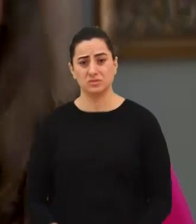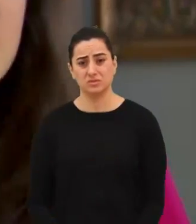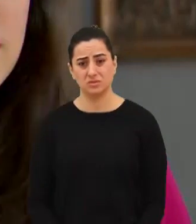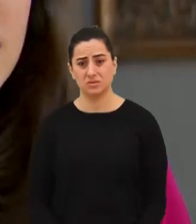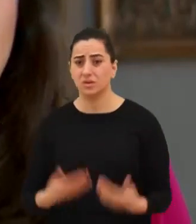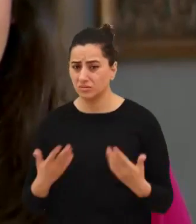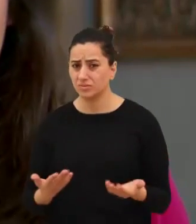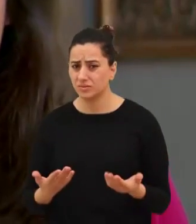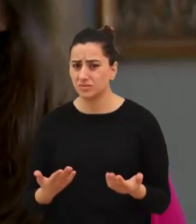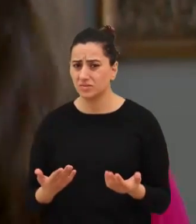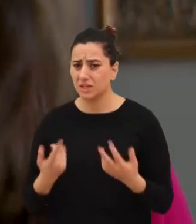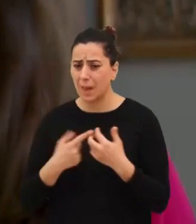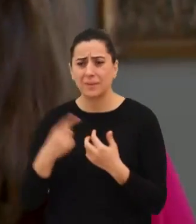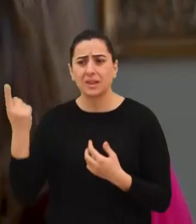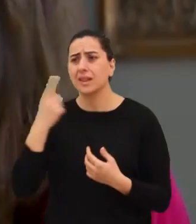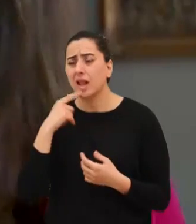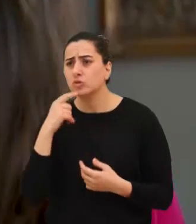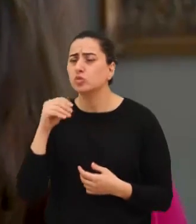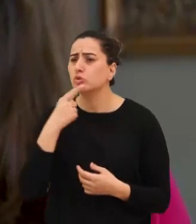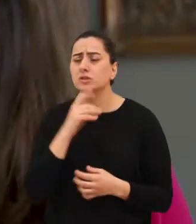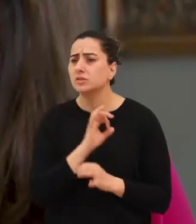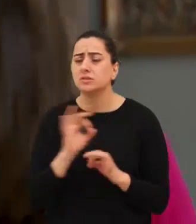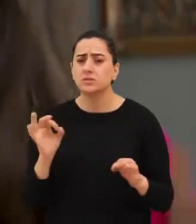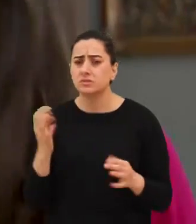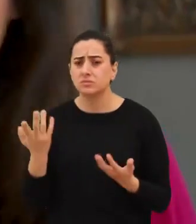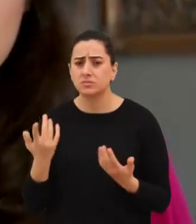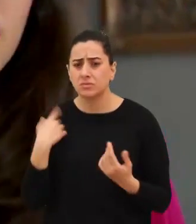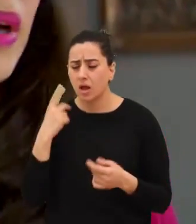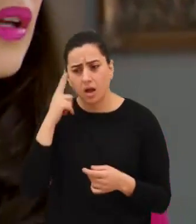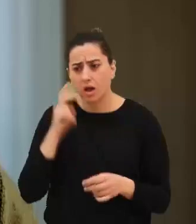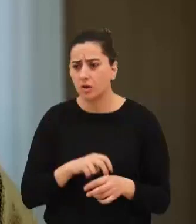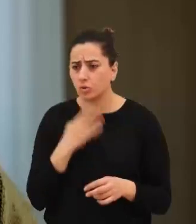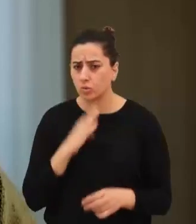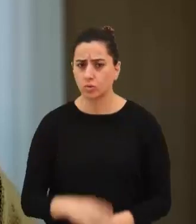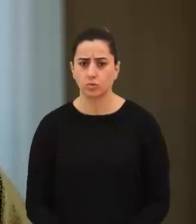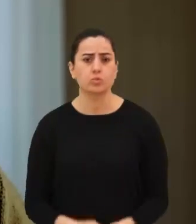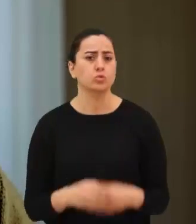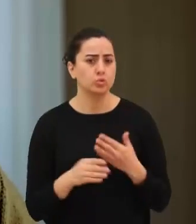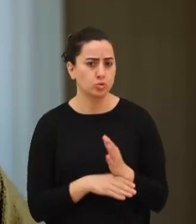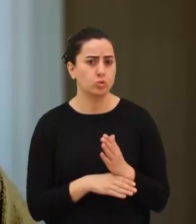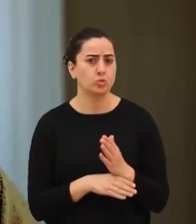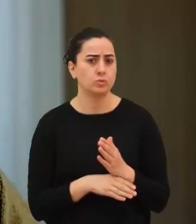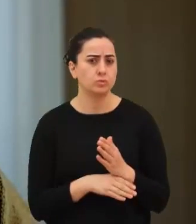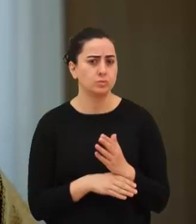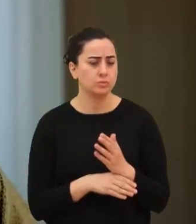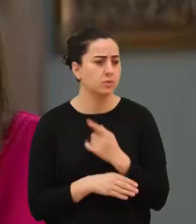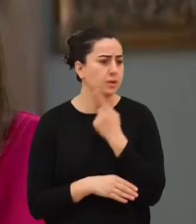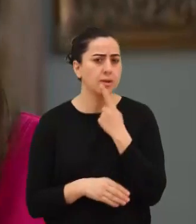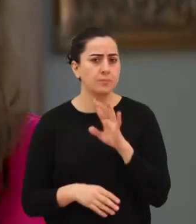Ya ayrıca Römin Bey böyle bir şey söylemedi. Ne tatlı ne tuzlu yiyeceksin diye. Hiç öyle bir şey hatırlamıyorum ben. Doğru. Bak